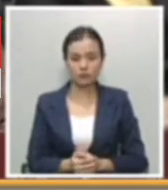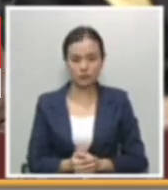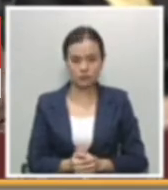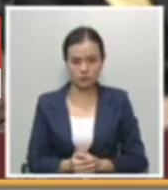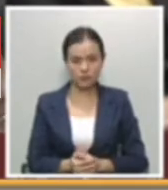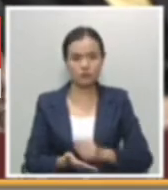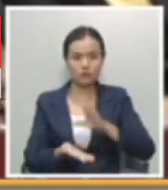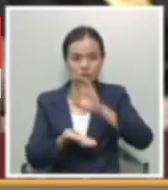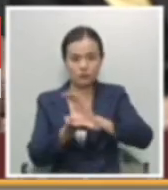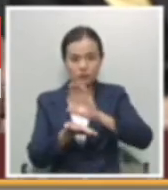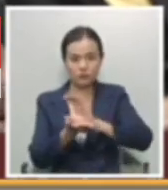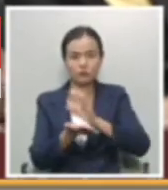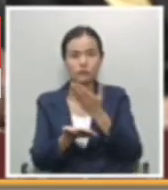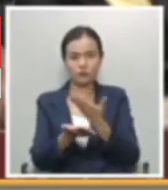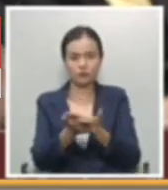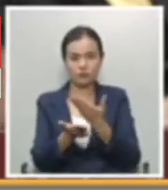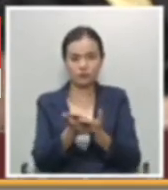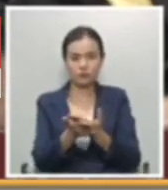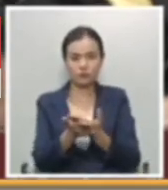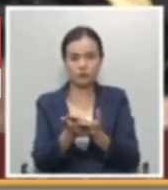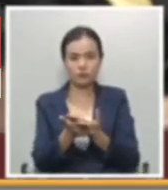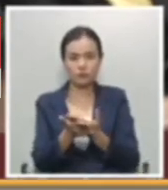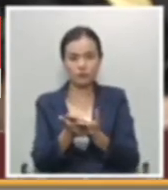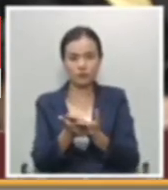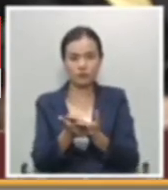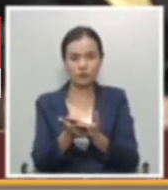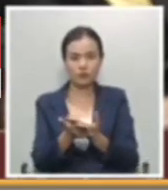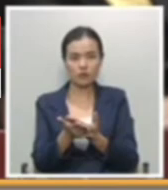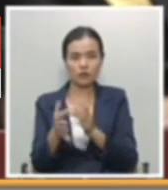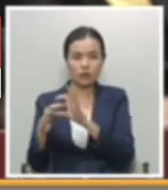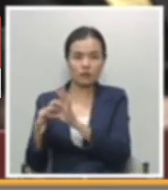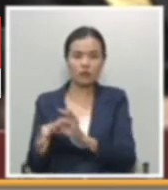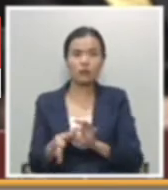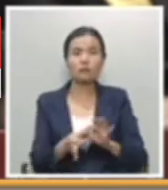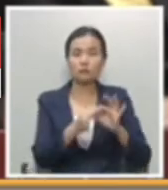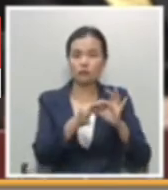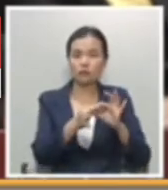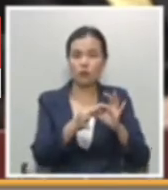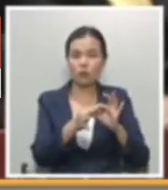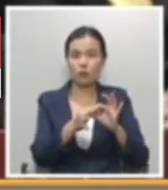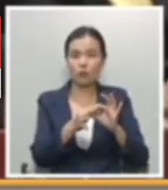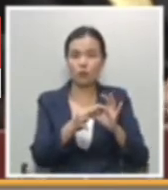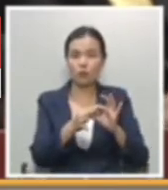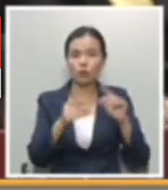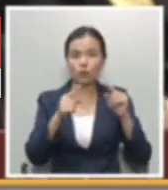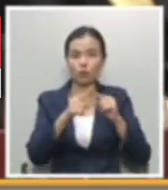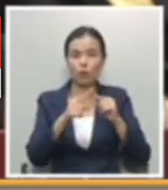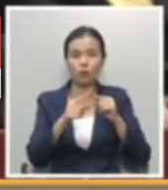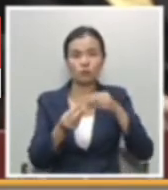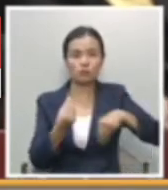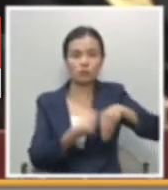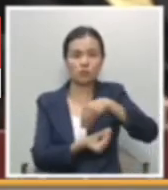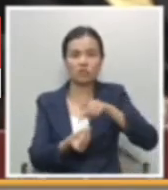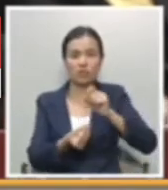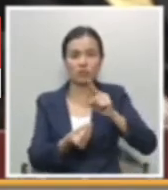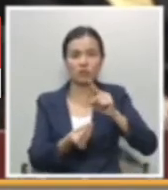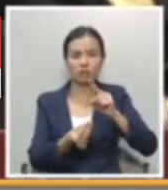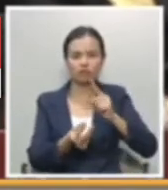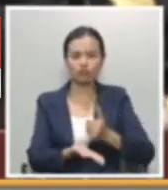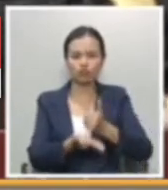างบประมาณนี้ถูกนำไปใช้ในภาคส่วนที่ไม่ได้ส่งผลต่อการขยายตัวทางด้านเศรษฐกิจของประเทศเล